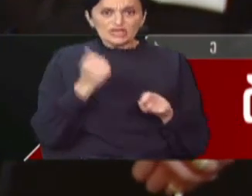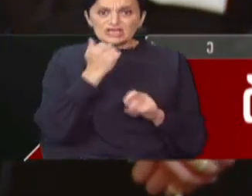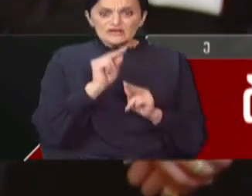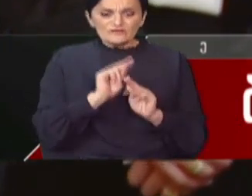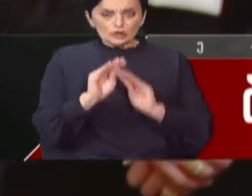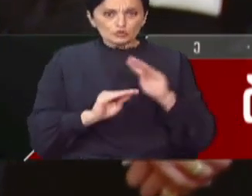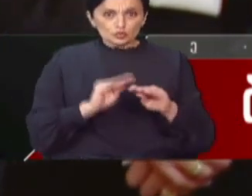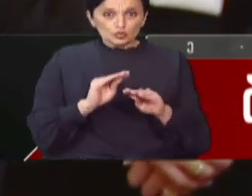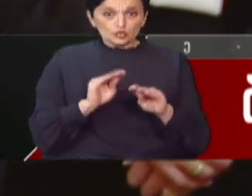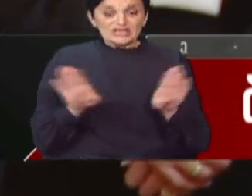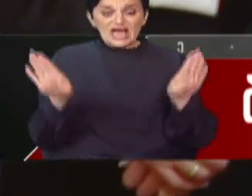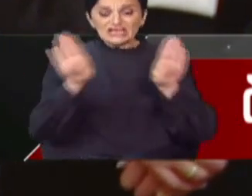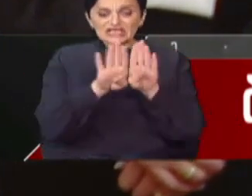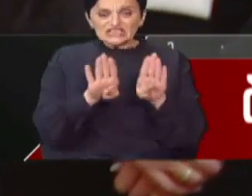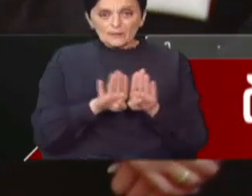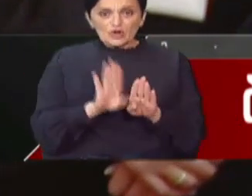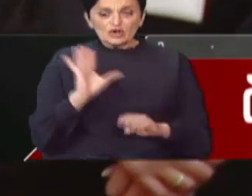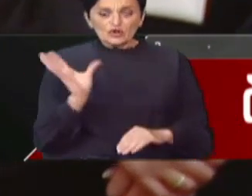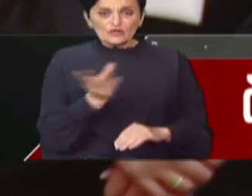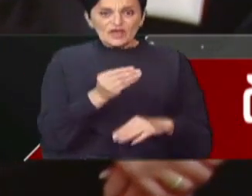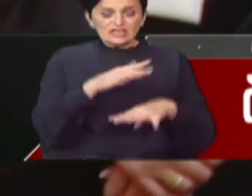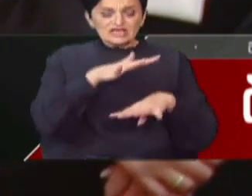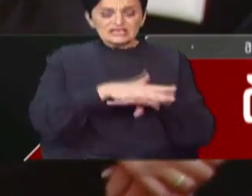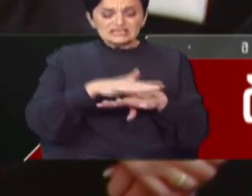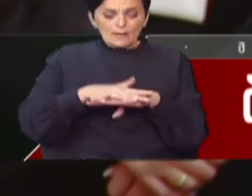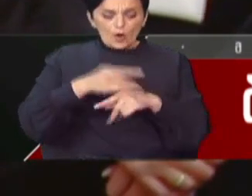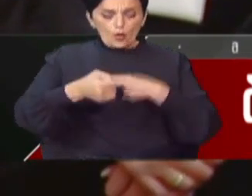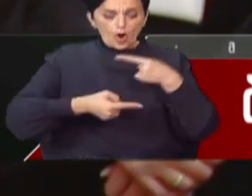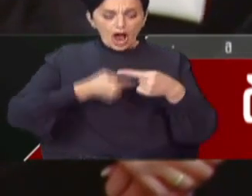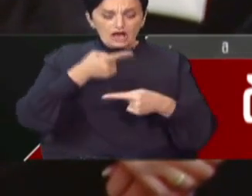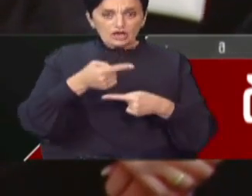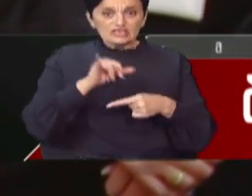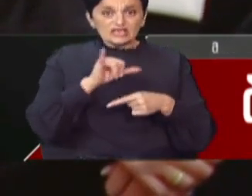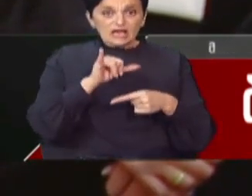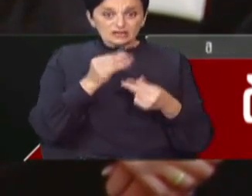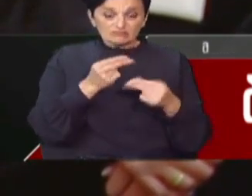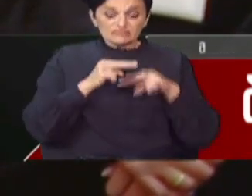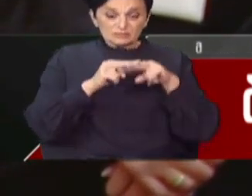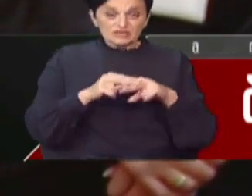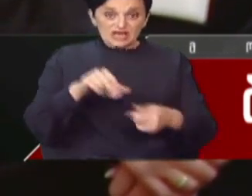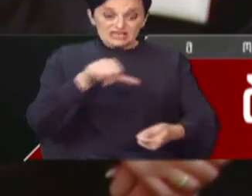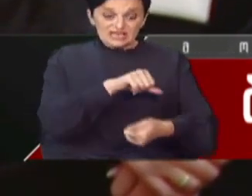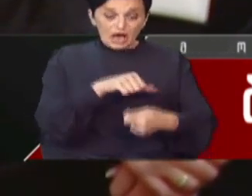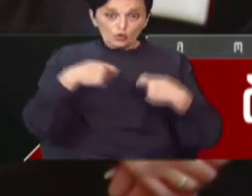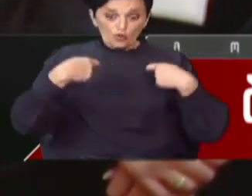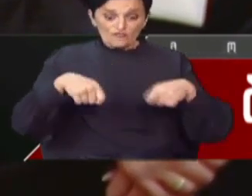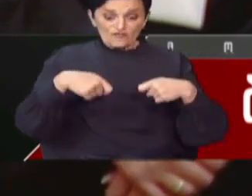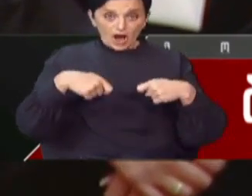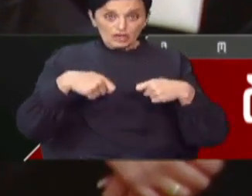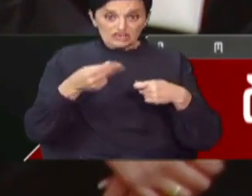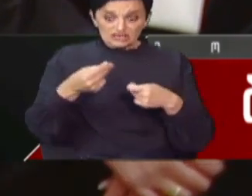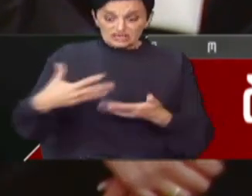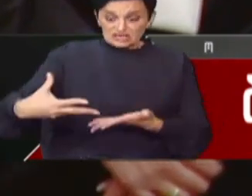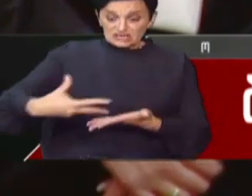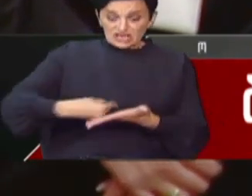ინფრასტრუქტურა. იდენტიფიცირებულია ყველა ის საბანკო ანგარიში, სადაც ირიცხებოდა როგორც ნარკოტიკებით ვაჭრობის შედეგად